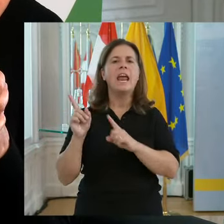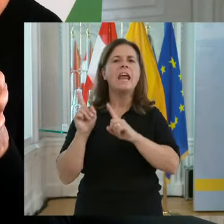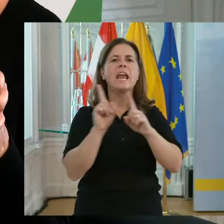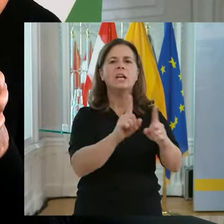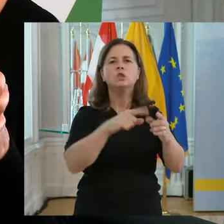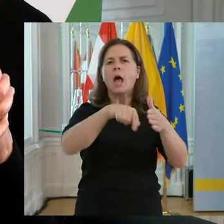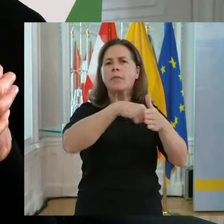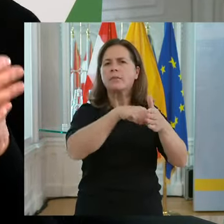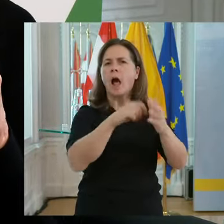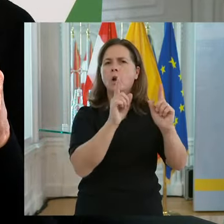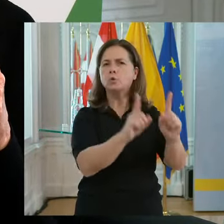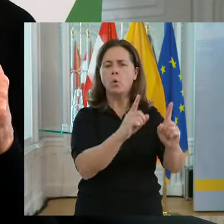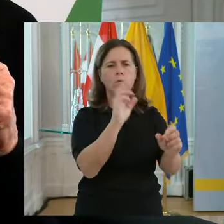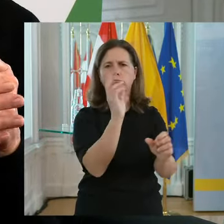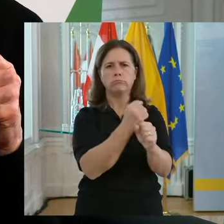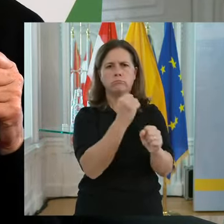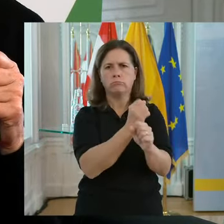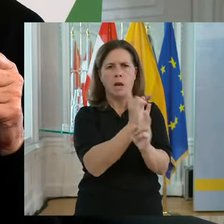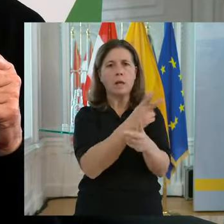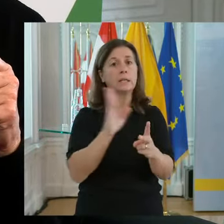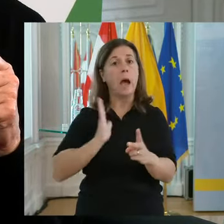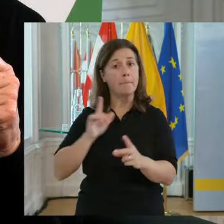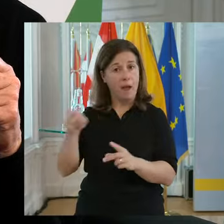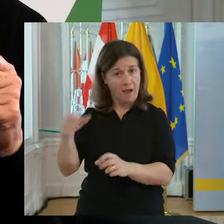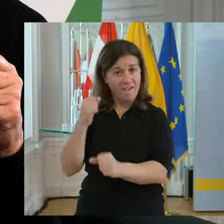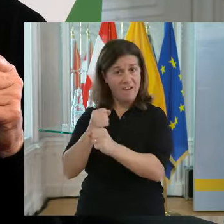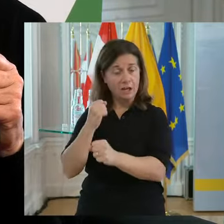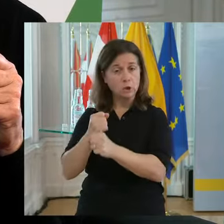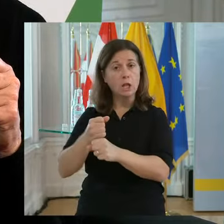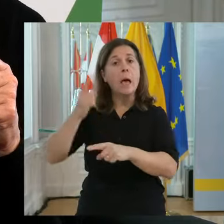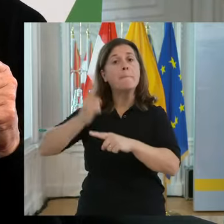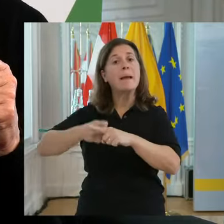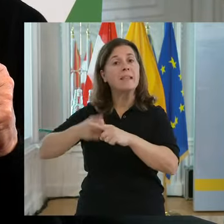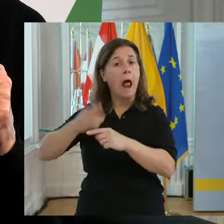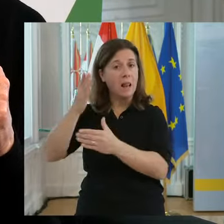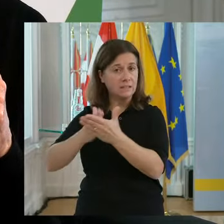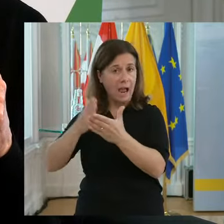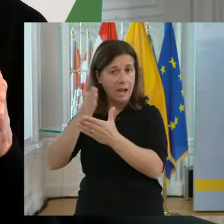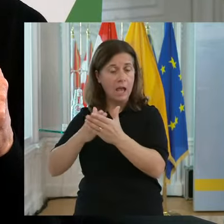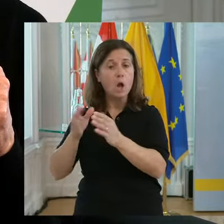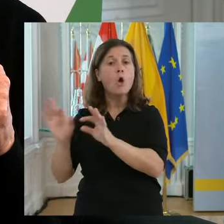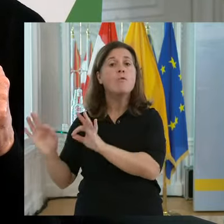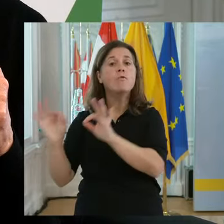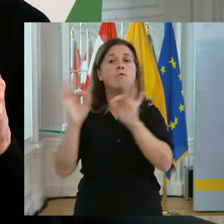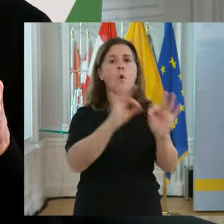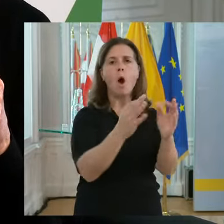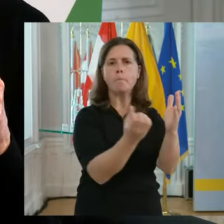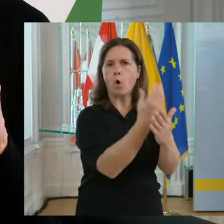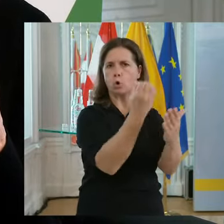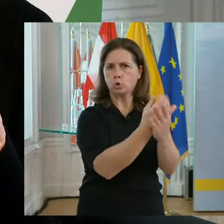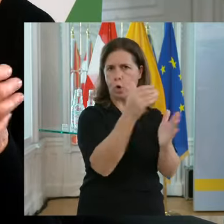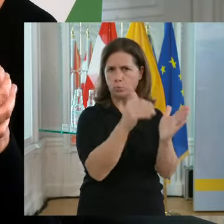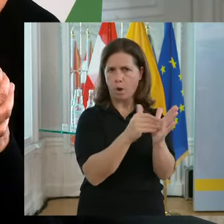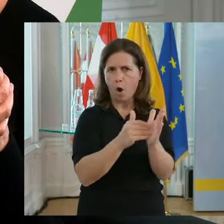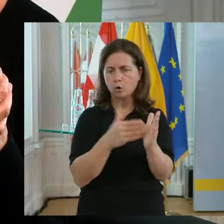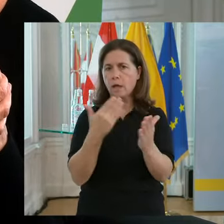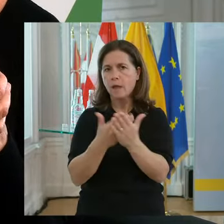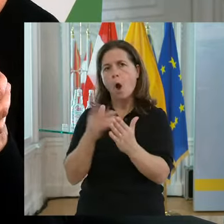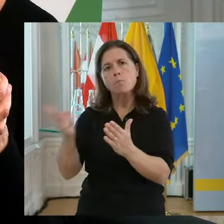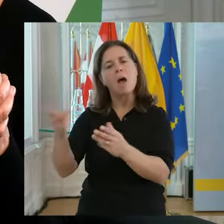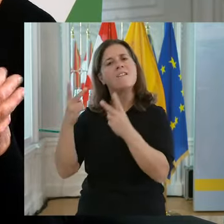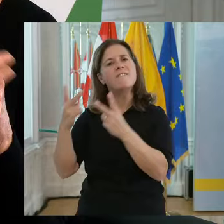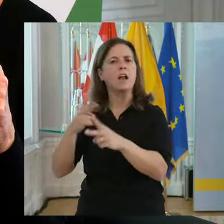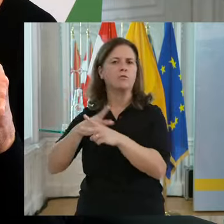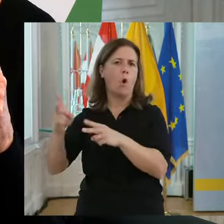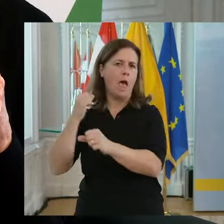Instandhaltungsarbeit verrichten. Aber sie machen in der Werkstatt Metallteile, die wir dann in der Produktion wieder brauchen können und leisten somit auch wertvolle